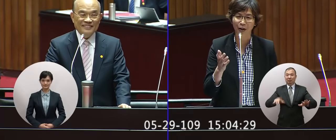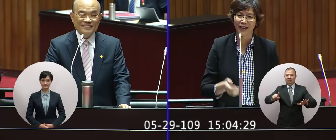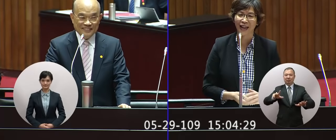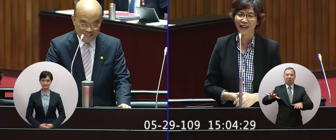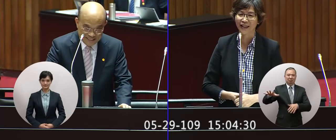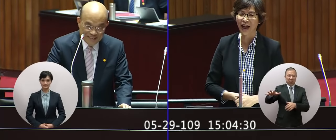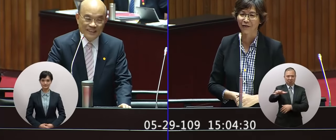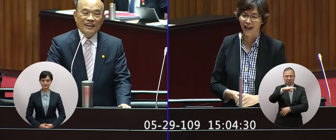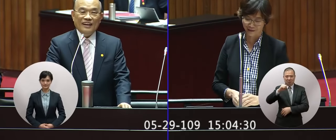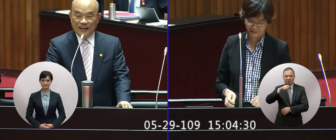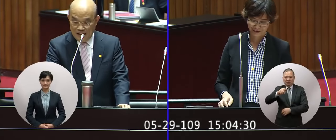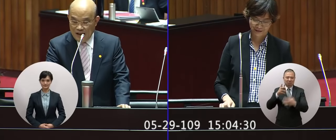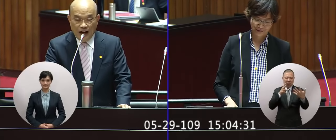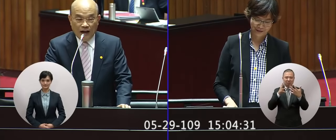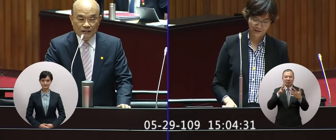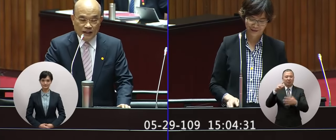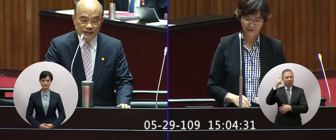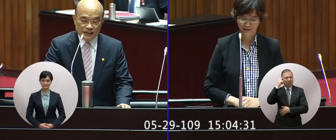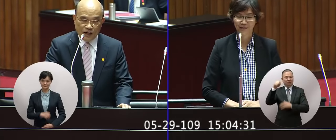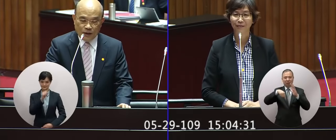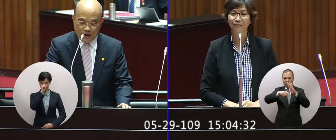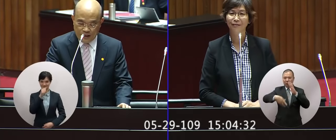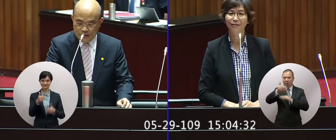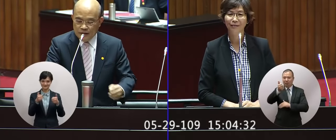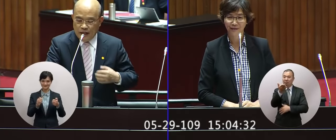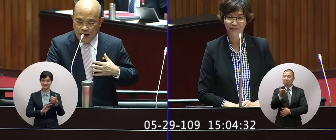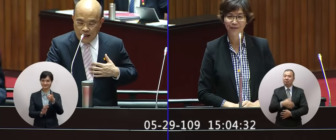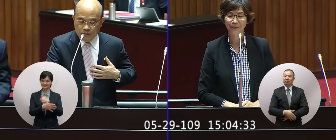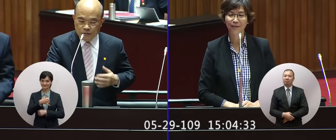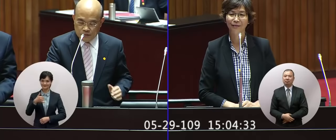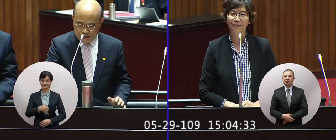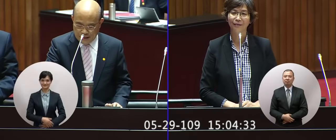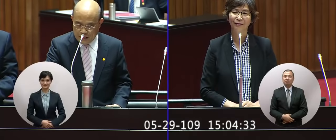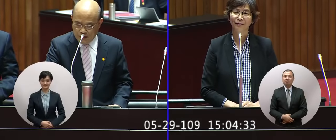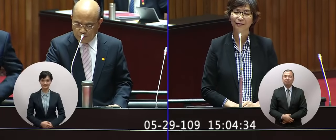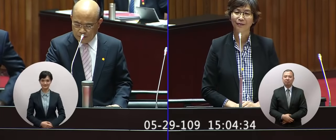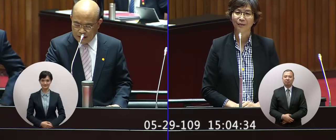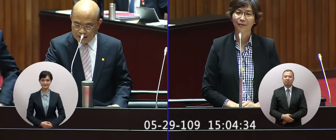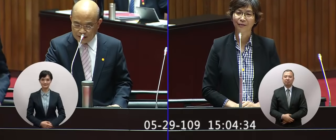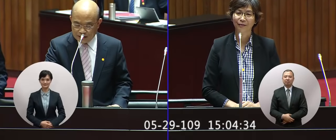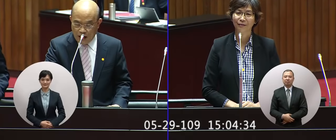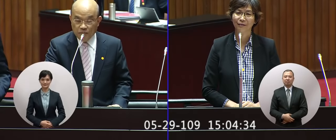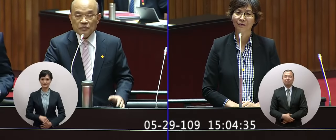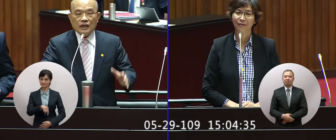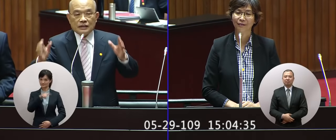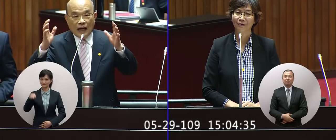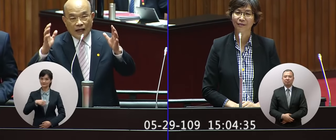问一下院长的看法。 好，很谢谢委员啊。这